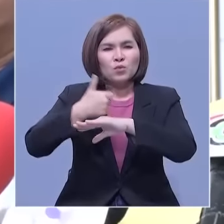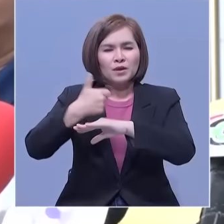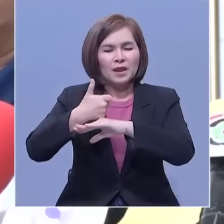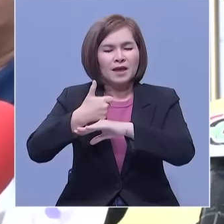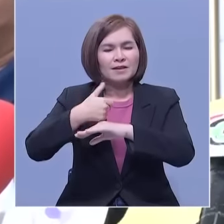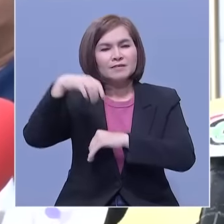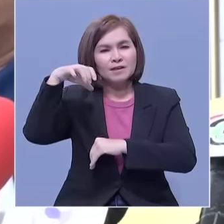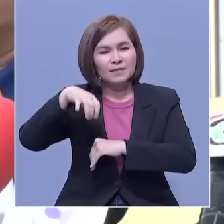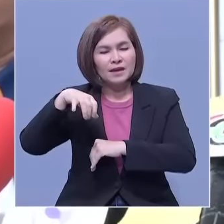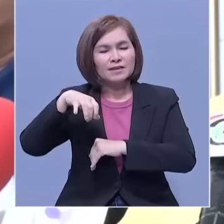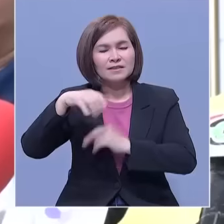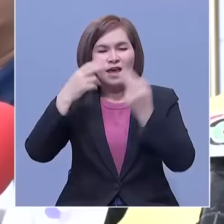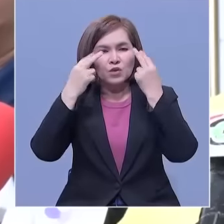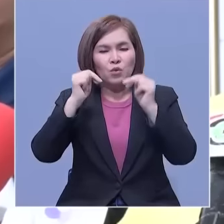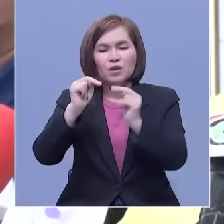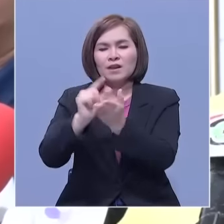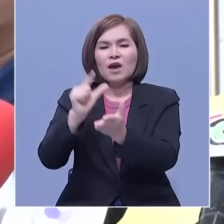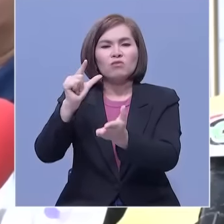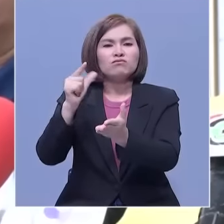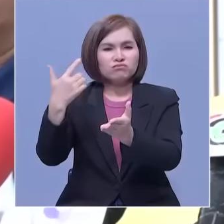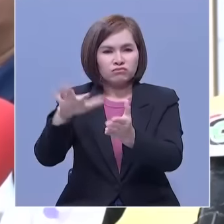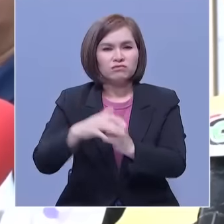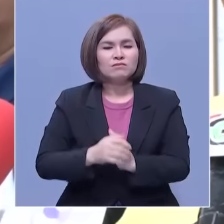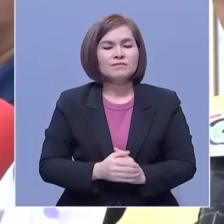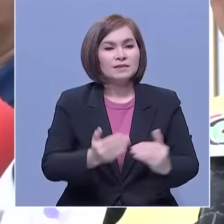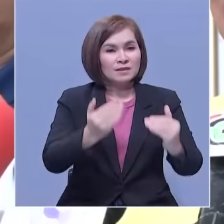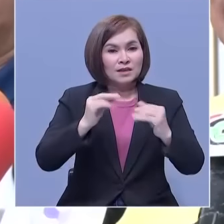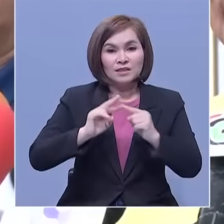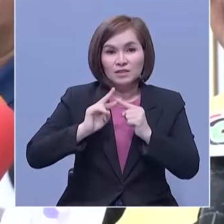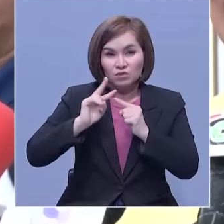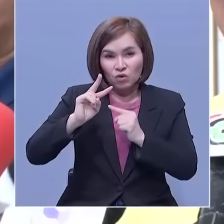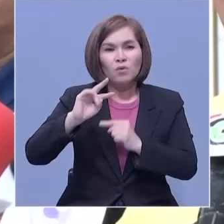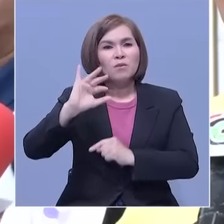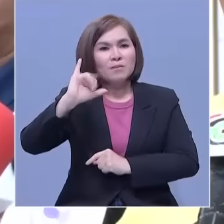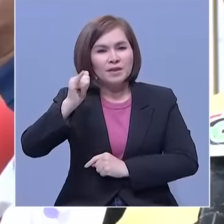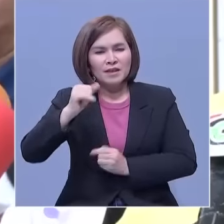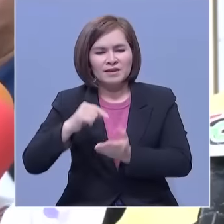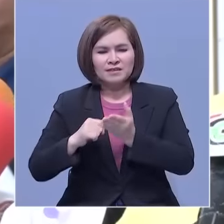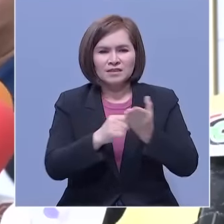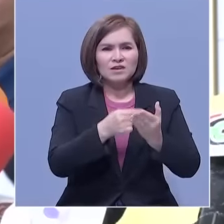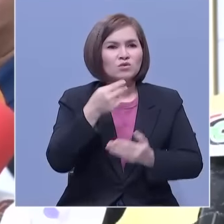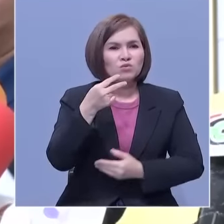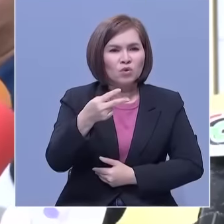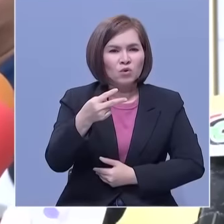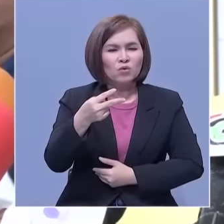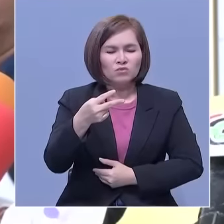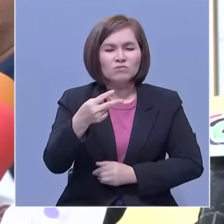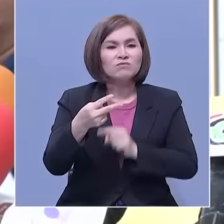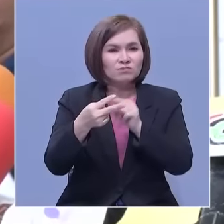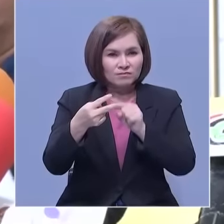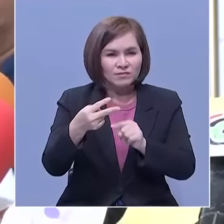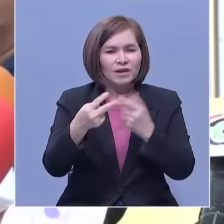2อาจจะไม่รับพิจารณากรณีของทั้งคู่ทั้งคุณพิชิตแต่อ้าขออภัยอาจจะไม่รับ